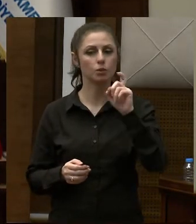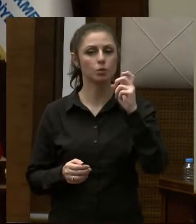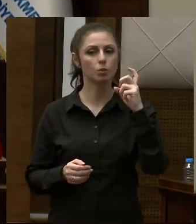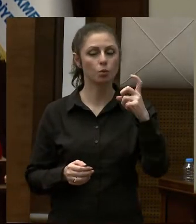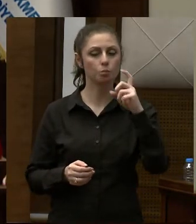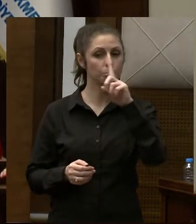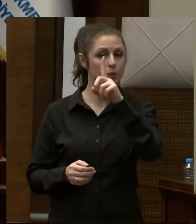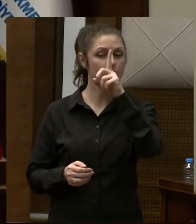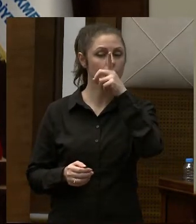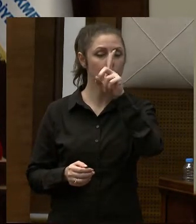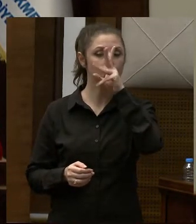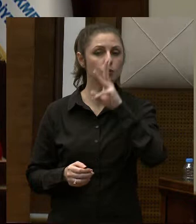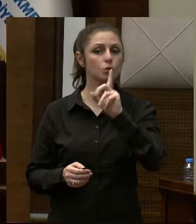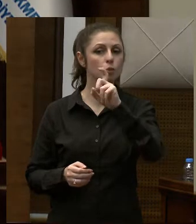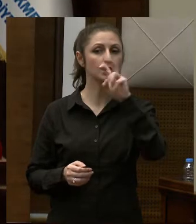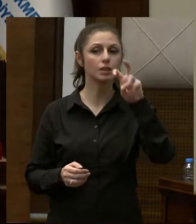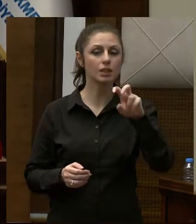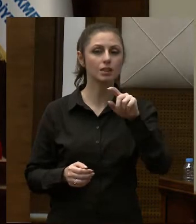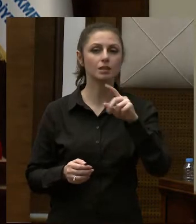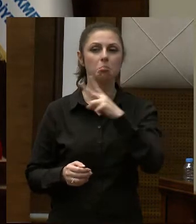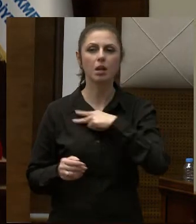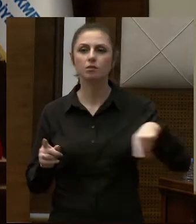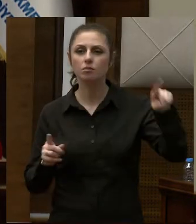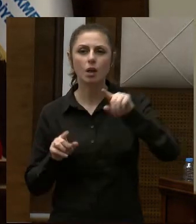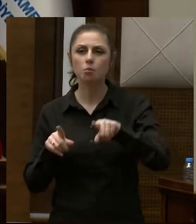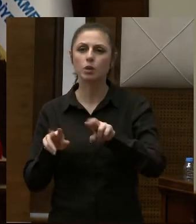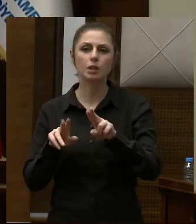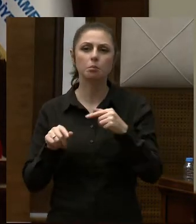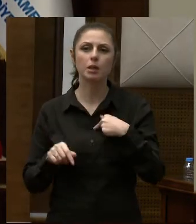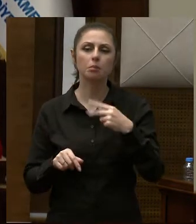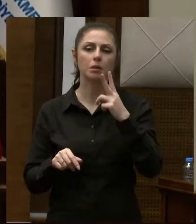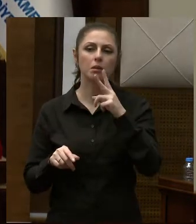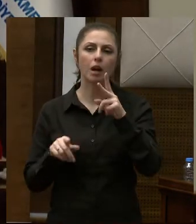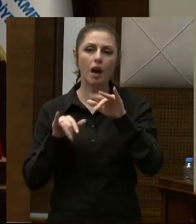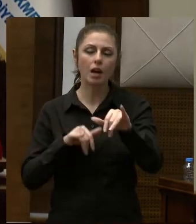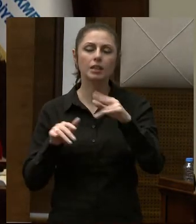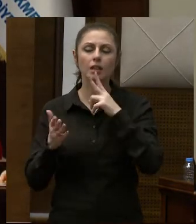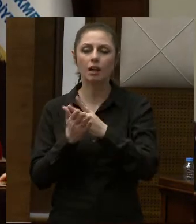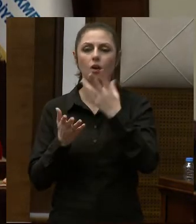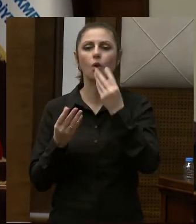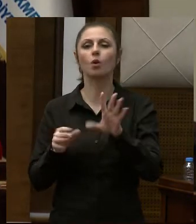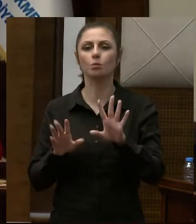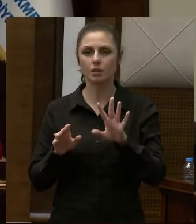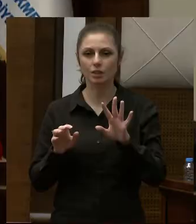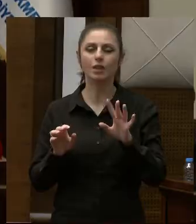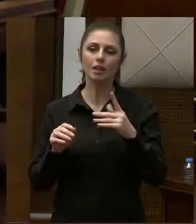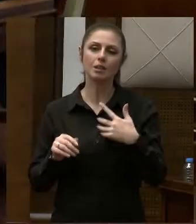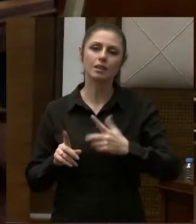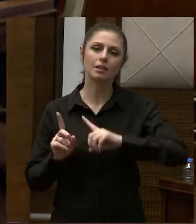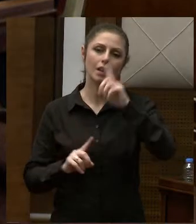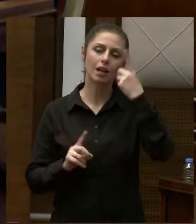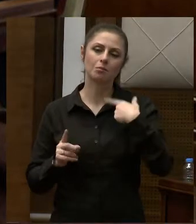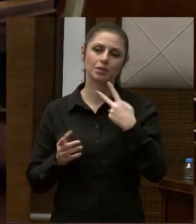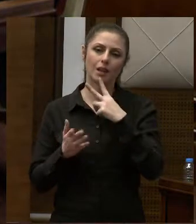1398 belediyenin hiçbir meclisinde şu ana kadar böyle bir karar alınmadı. En az benim bildiğim. Dolayısıyla bu da bizim bir ayrıcalığımız.